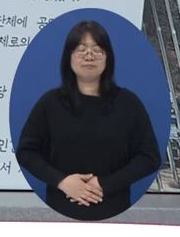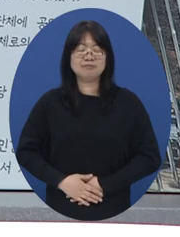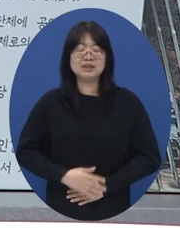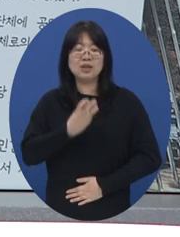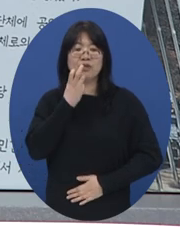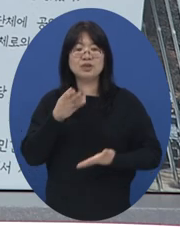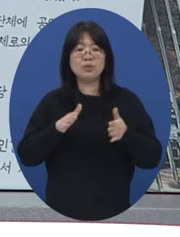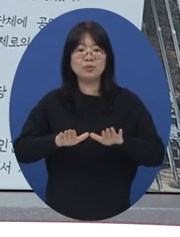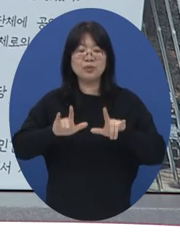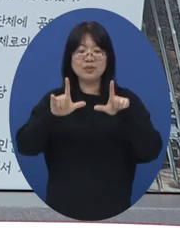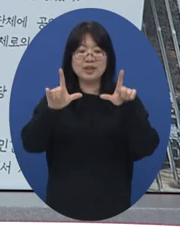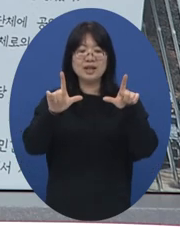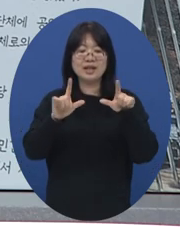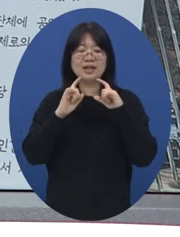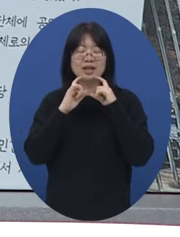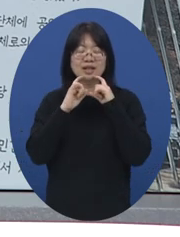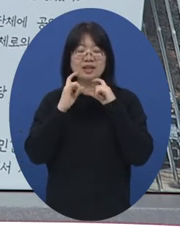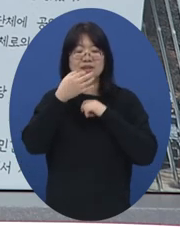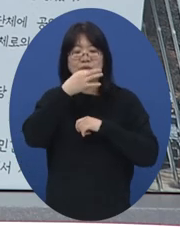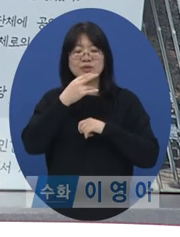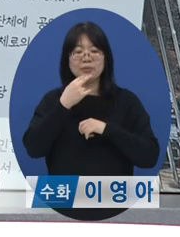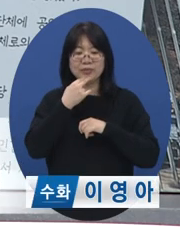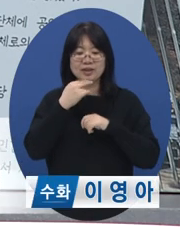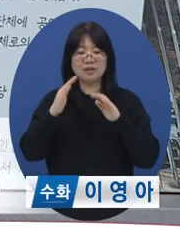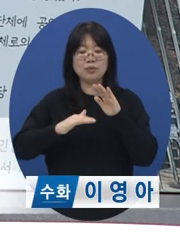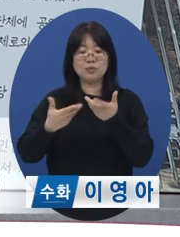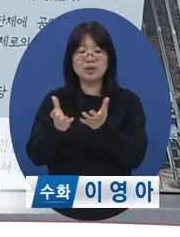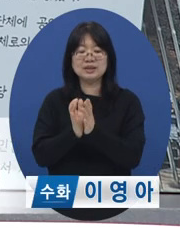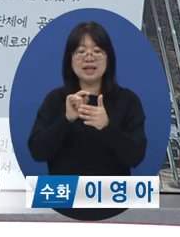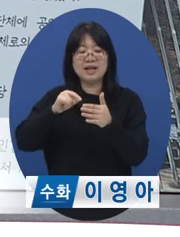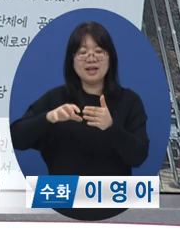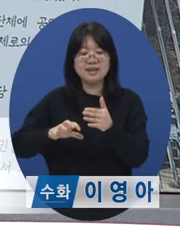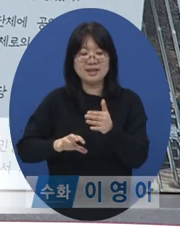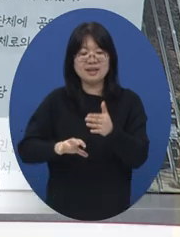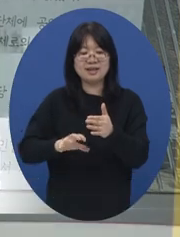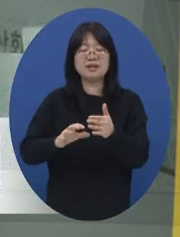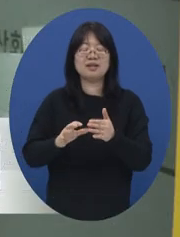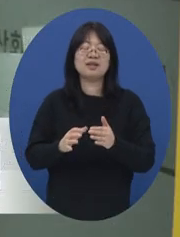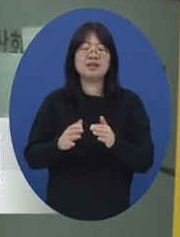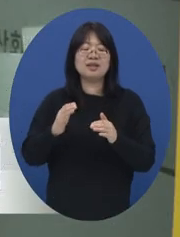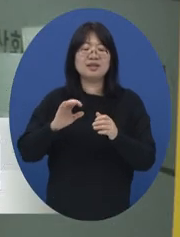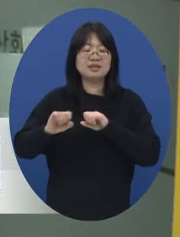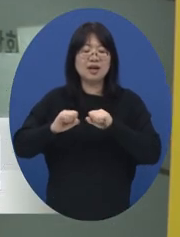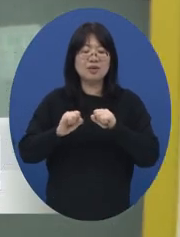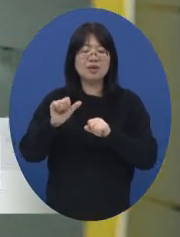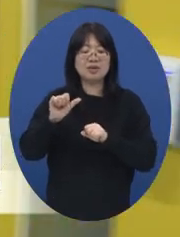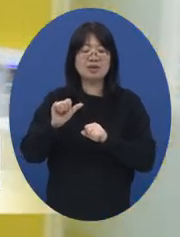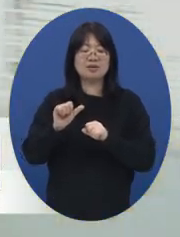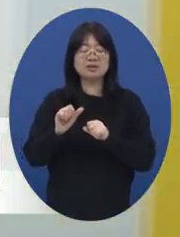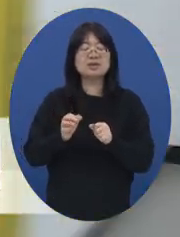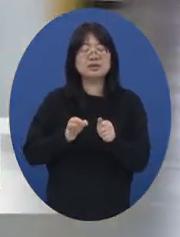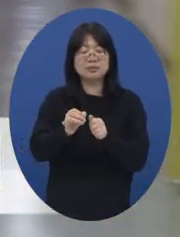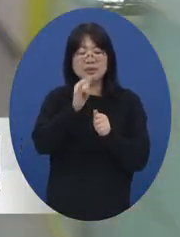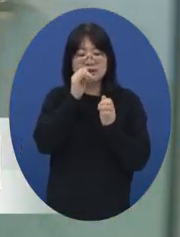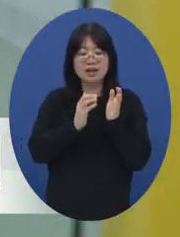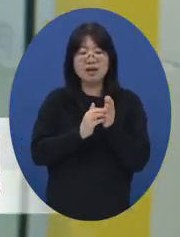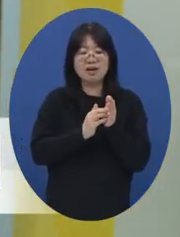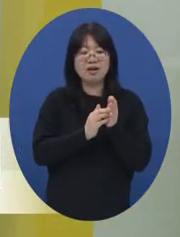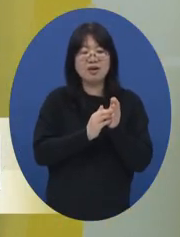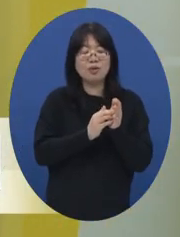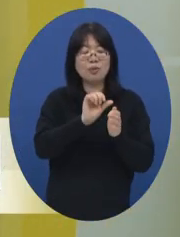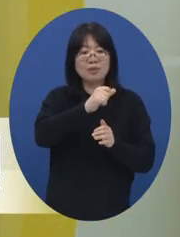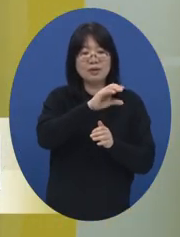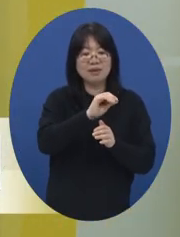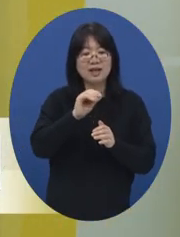경우도 가 올해 비영리민간단체 공익활동 에 필요한 사업비를 시원합니다 단체 당 최소 500만원에서 최대 5천만 원까지